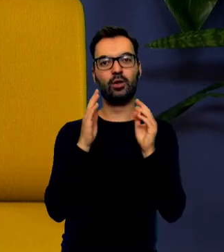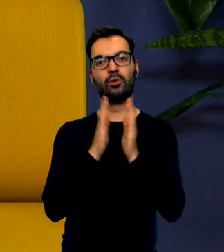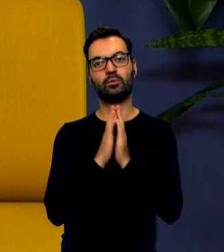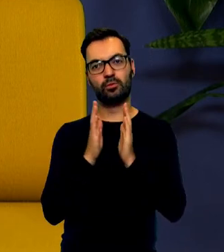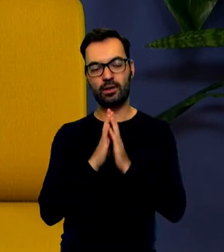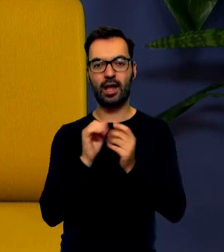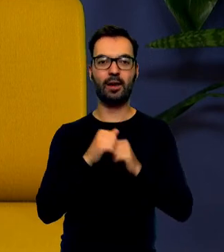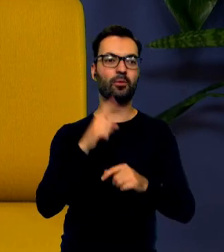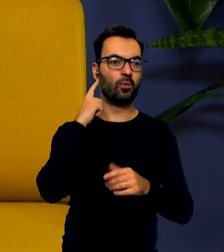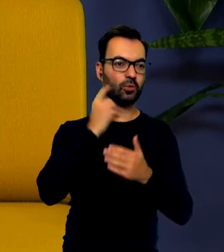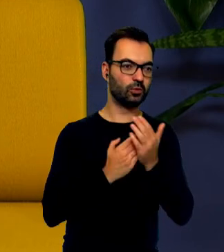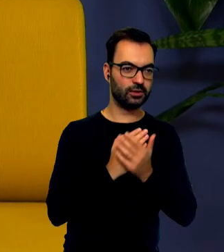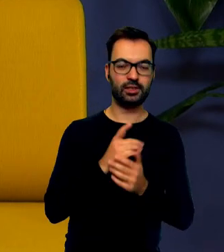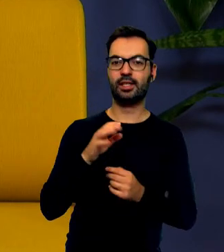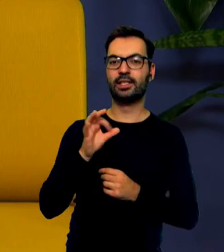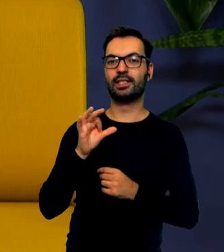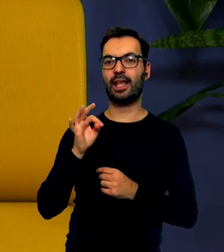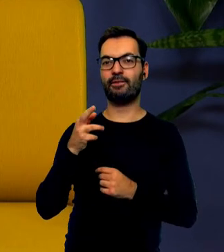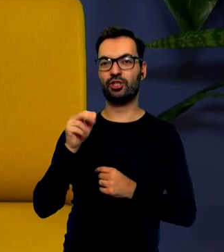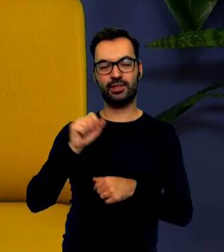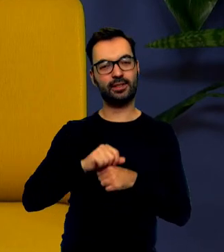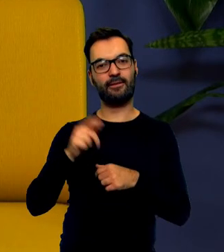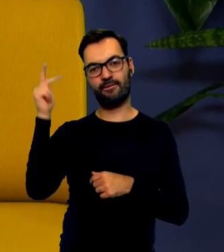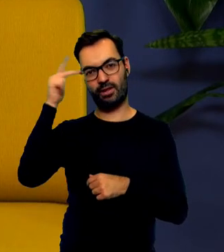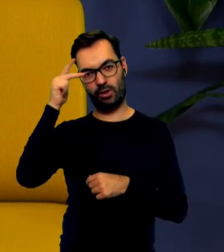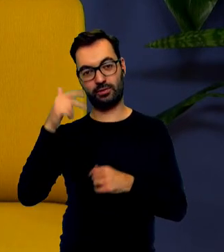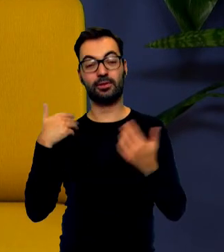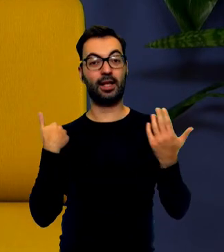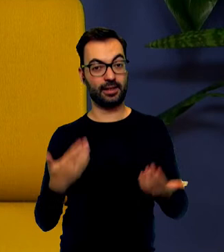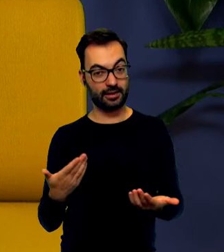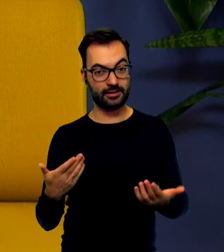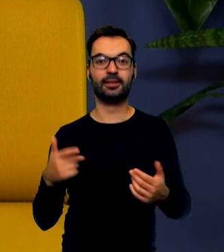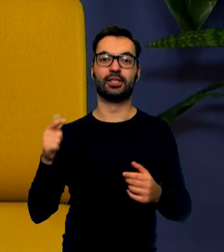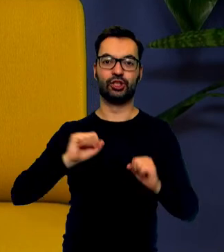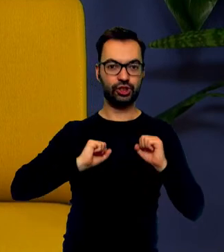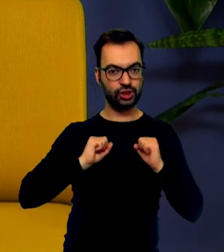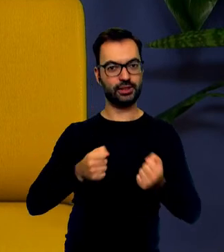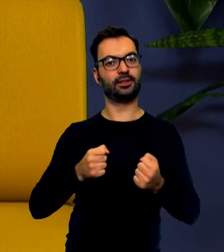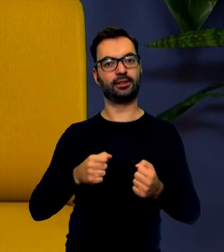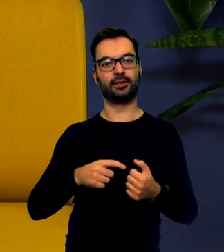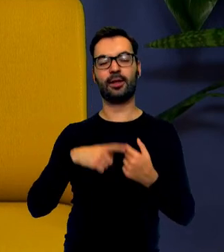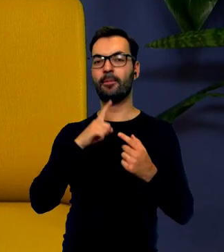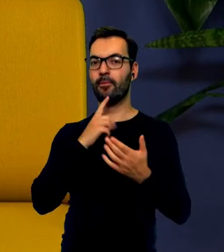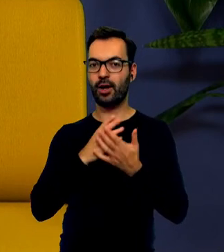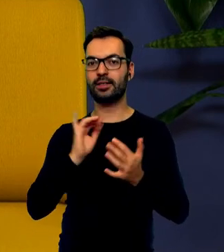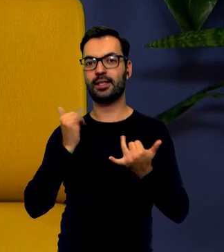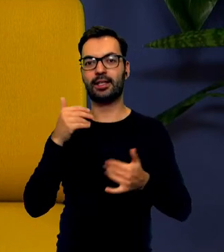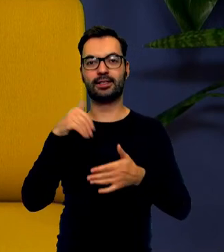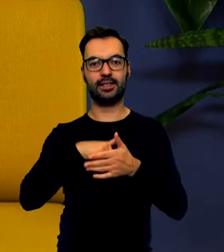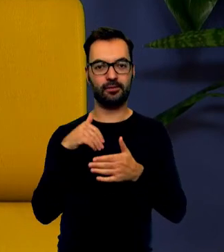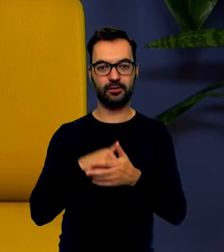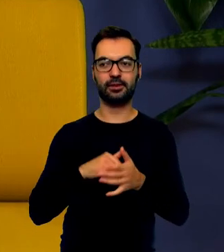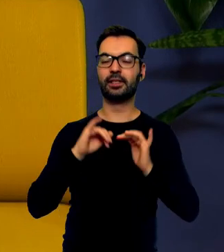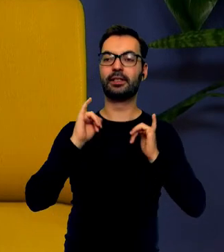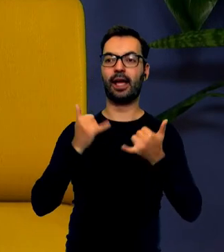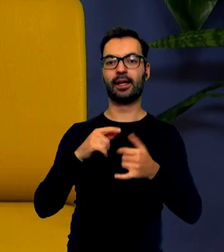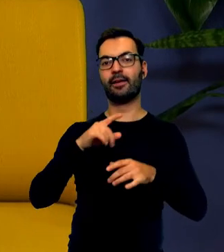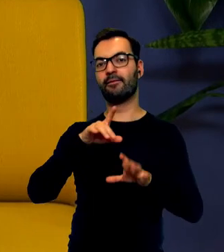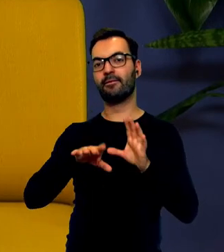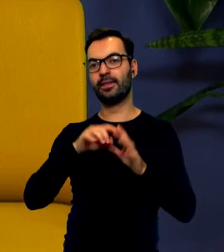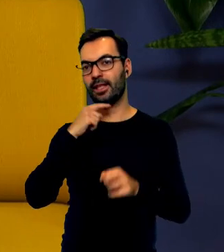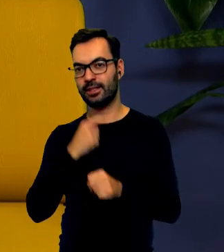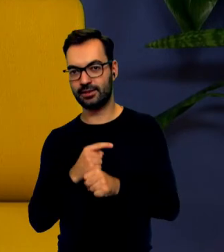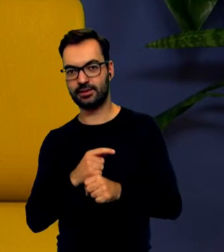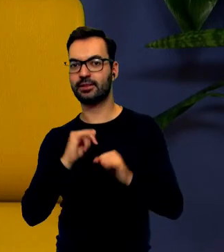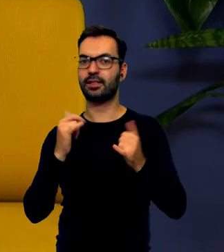modlitwie. Tomasz Stawiszyński jest filozofem. Wzywa zatem do postawy czynnej. Doradza, jak postępować, jakich dokonywać wyborów,